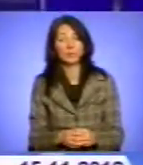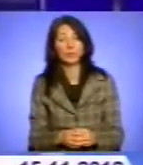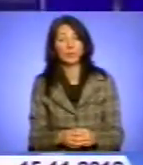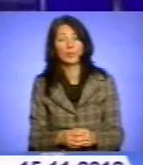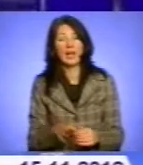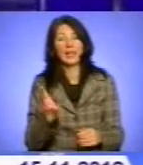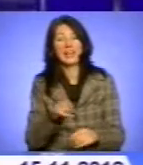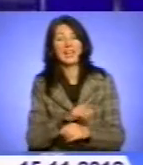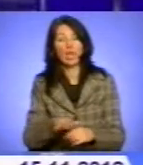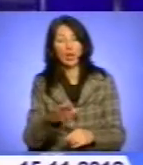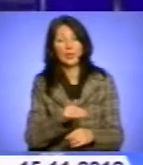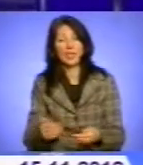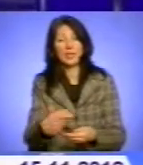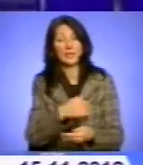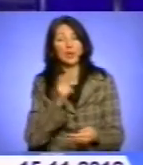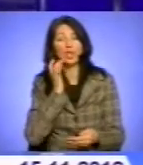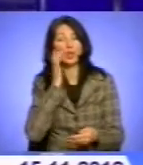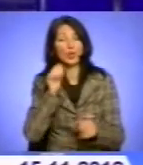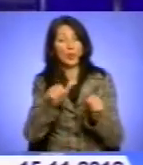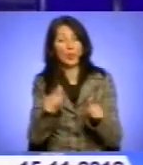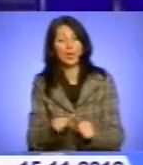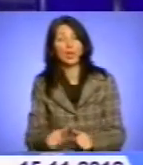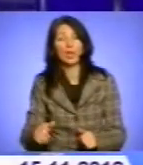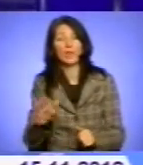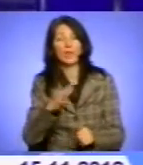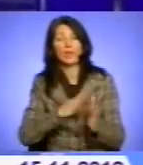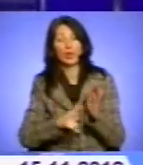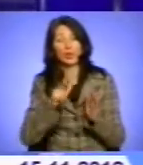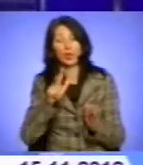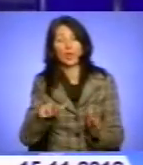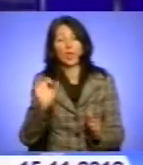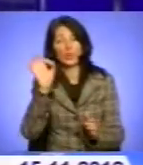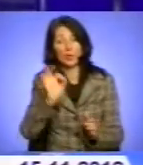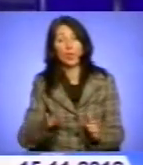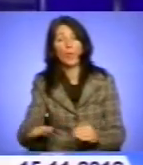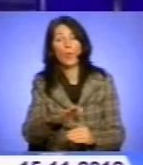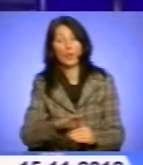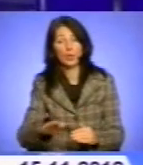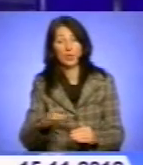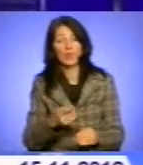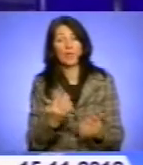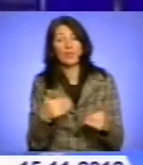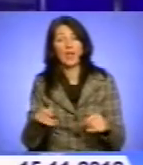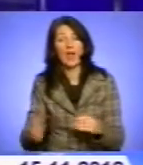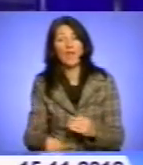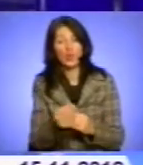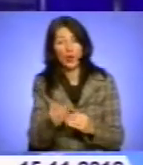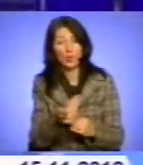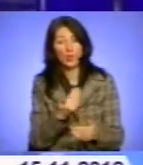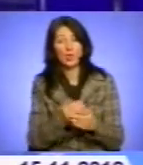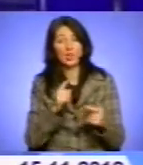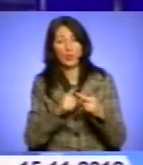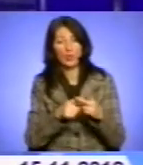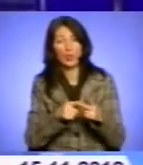На Тернопільщині зібрали цукрові буряки на 93% площ, відведених під цю культуру. Уже викопано майже 1,5 мільйона